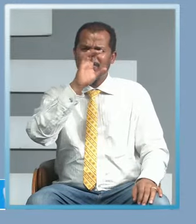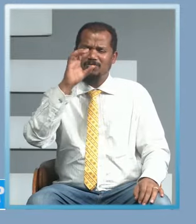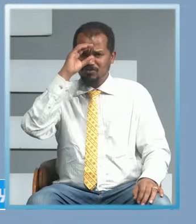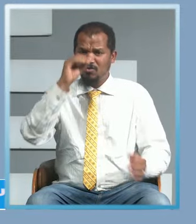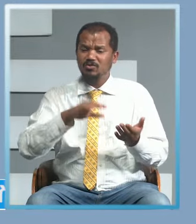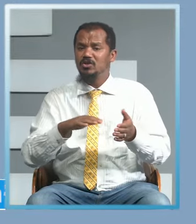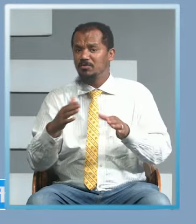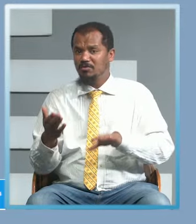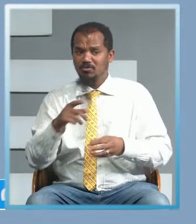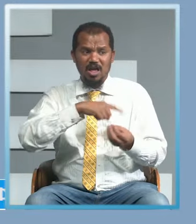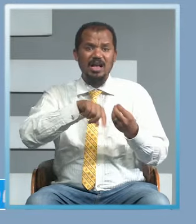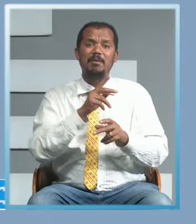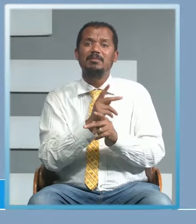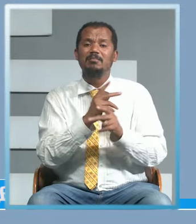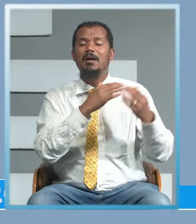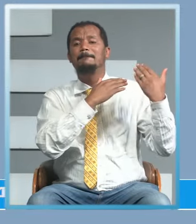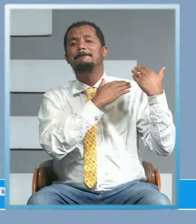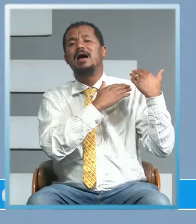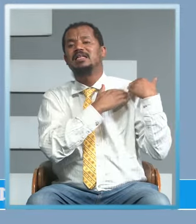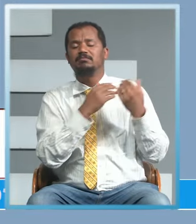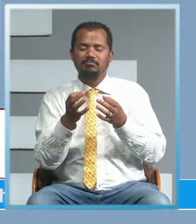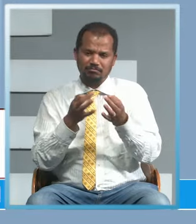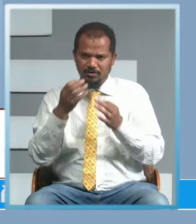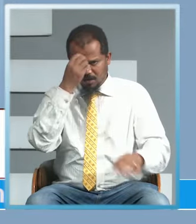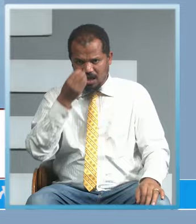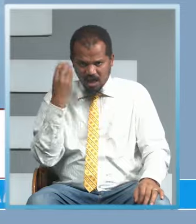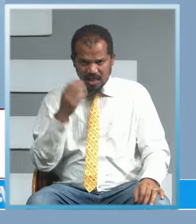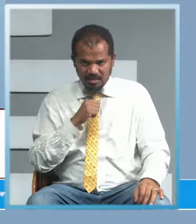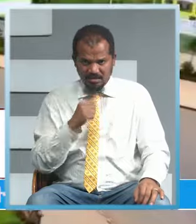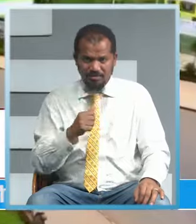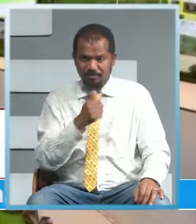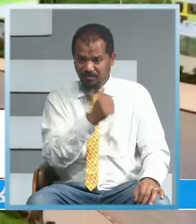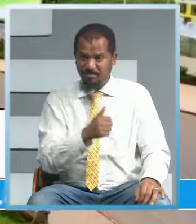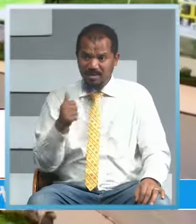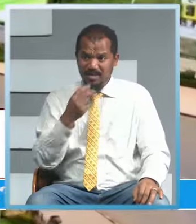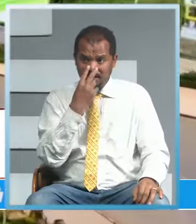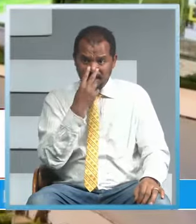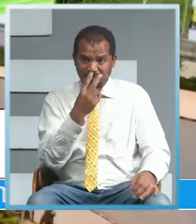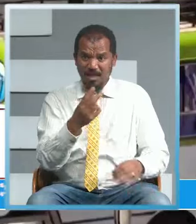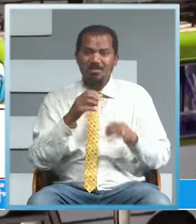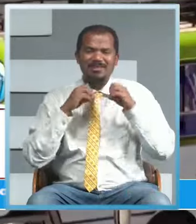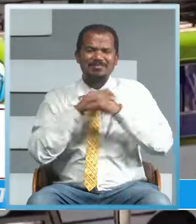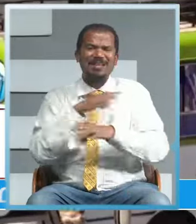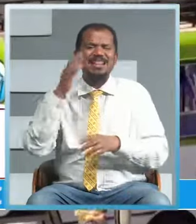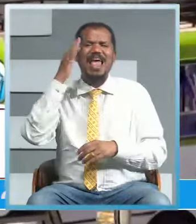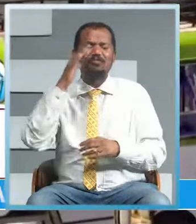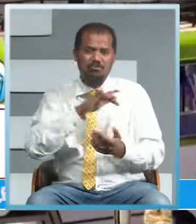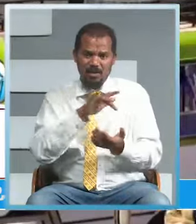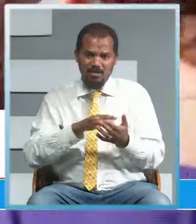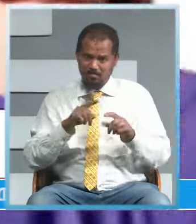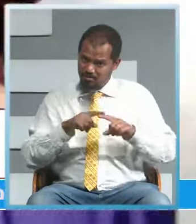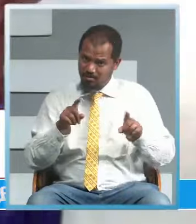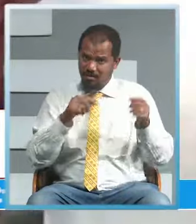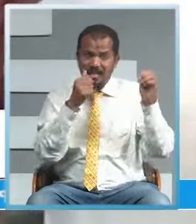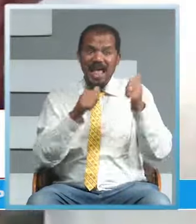2700 ሰዎች እንደሚሞቱ የአካባቢ ጥበቃ ባለስልጣን መግለጹ አይዘነጋም። በመዲናዋ ከሚስተዋሉ የብክለት አይነቶች